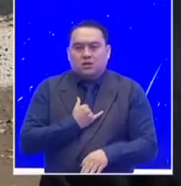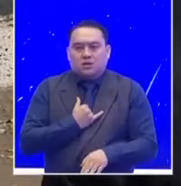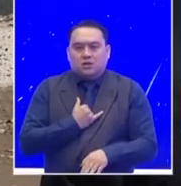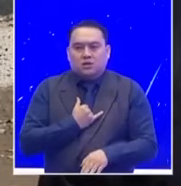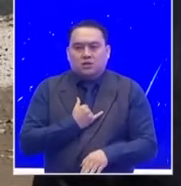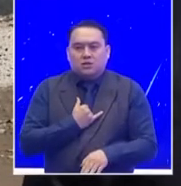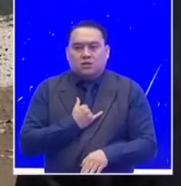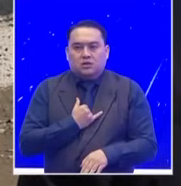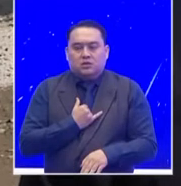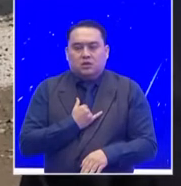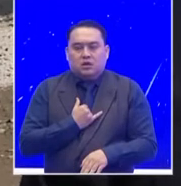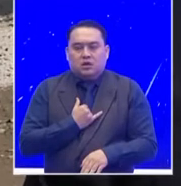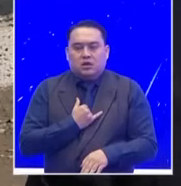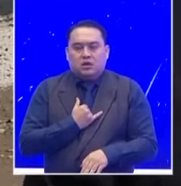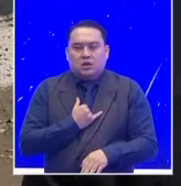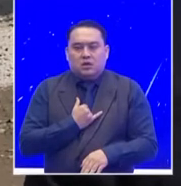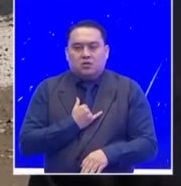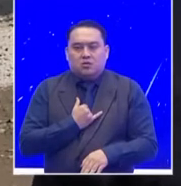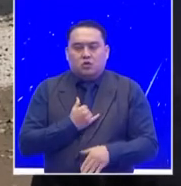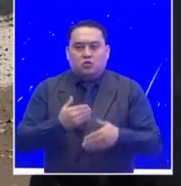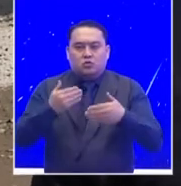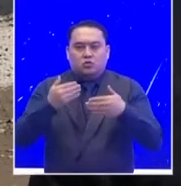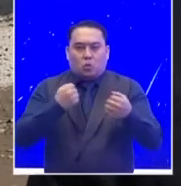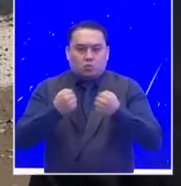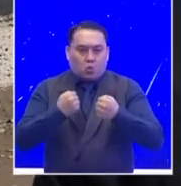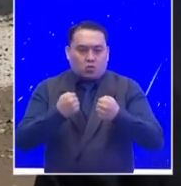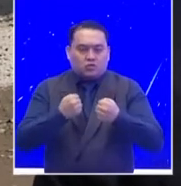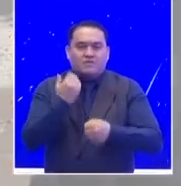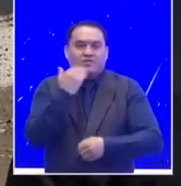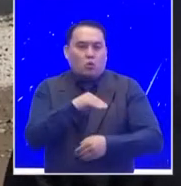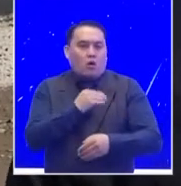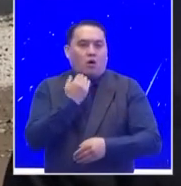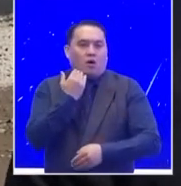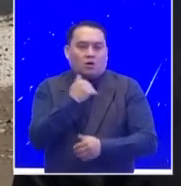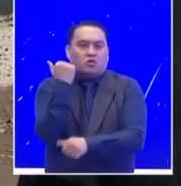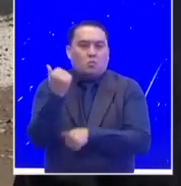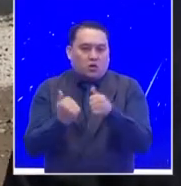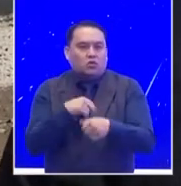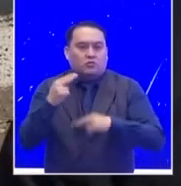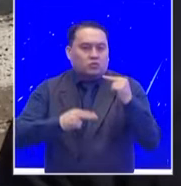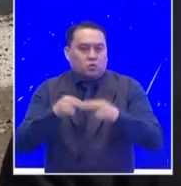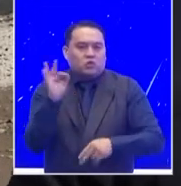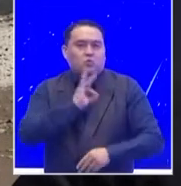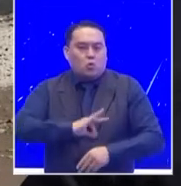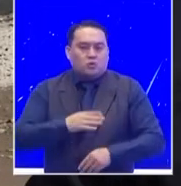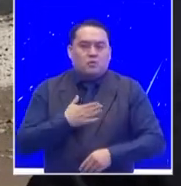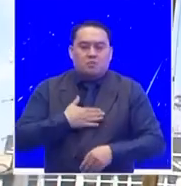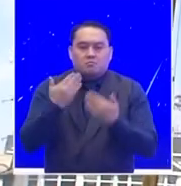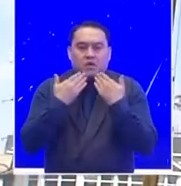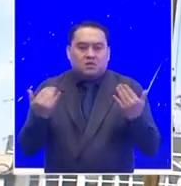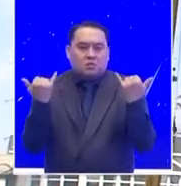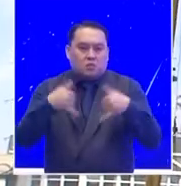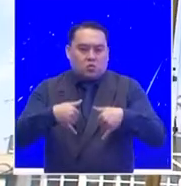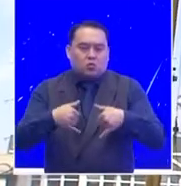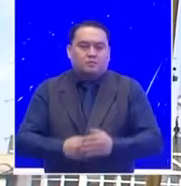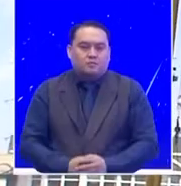блок десятки, обешумка очень высокого качества. Здесь у нас вот последние бетоны мы принимаем. В